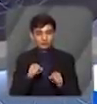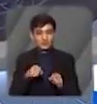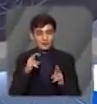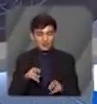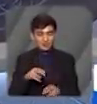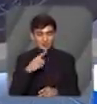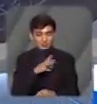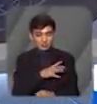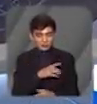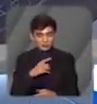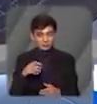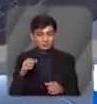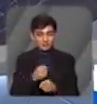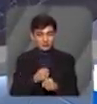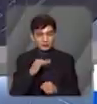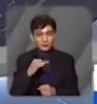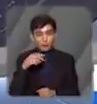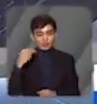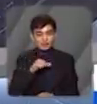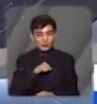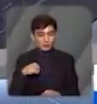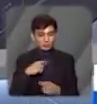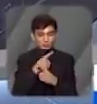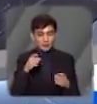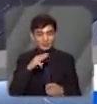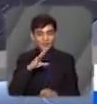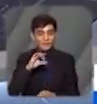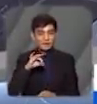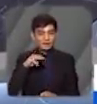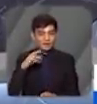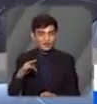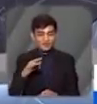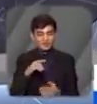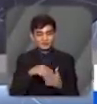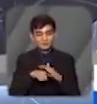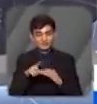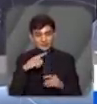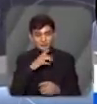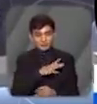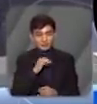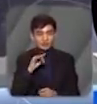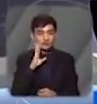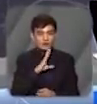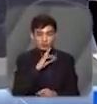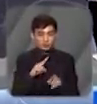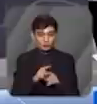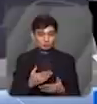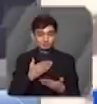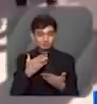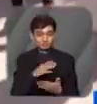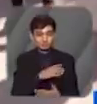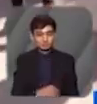қауіпсіздік үшін жасалыпты. Осыны хабарлаған президент өзінің Twitter парақшасында әйелдер қауымына ізгі тілегін де жеткізген.